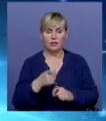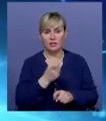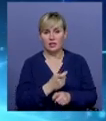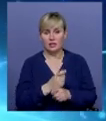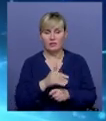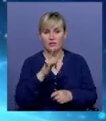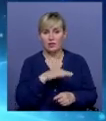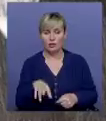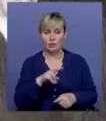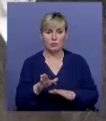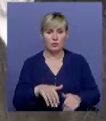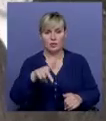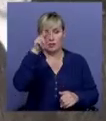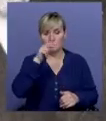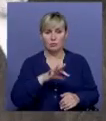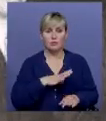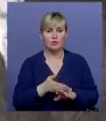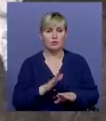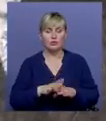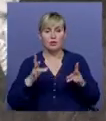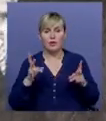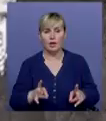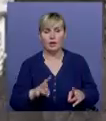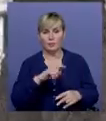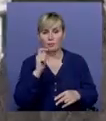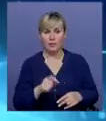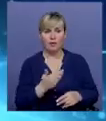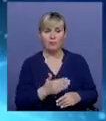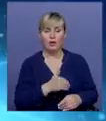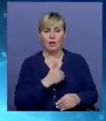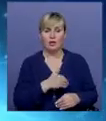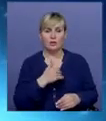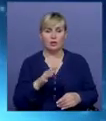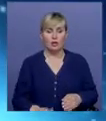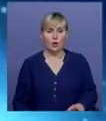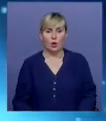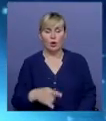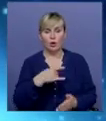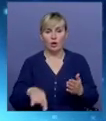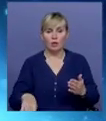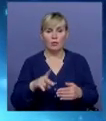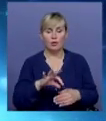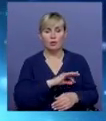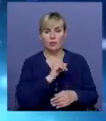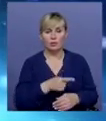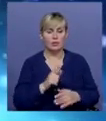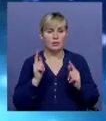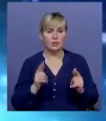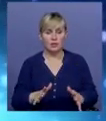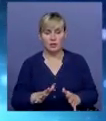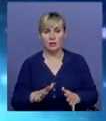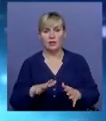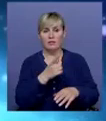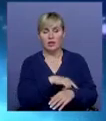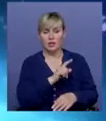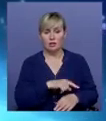фронта. Спустя 3 месяца он был тяжело ранен в боях. Ему хотели ампутировать ногу. Но сильный духом юноша не согласился с вердиктом